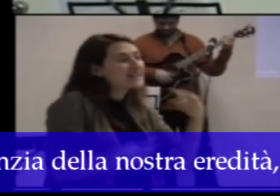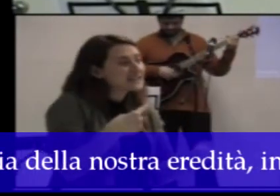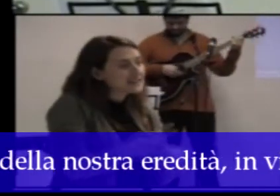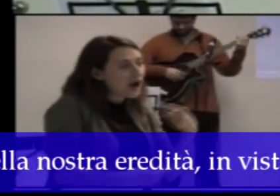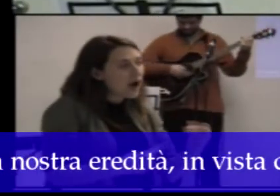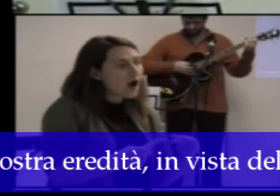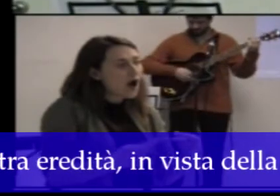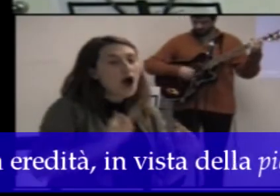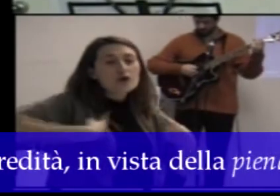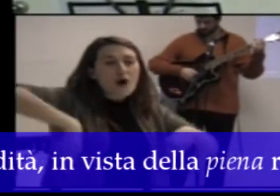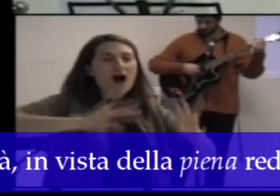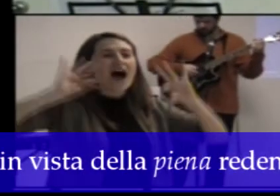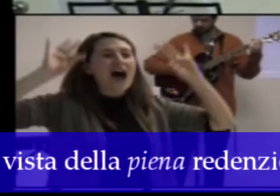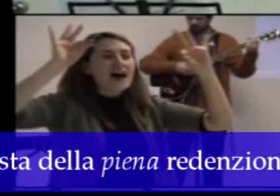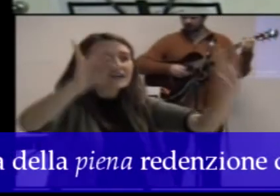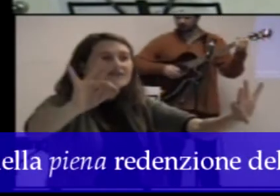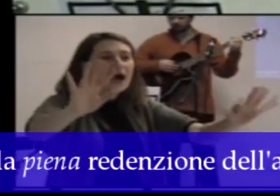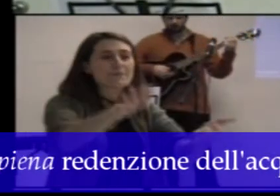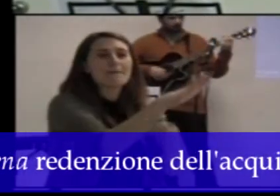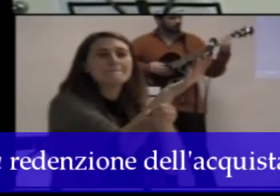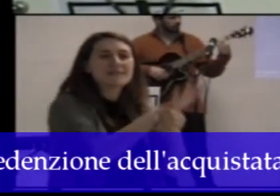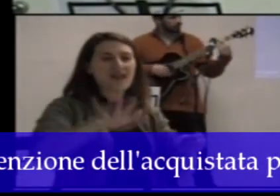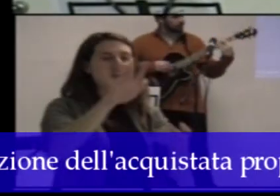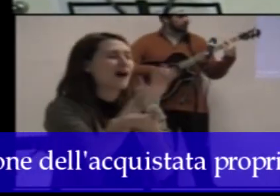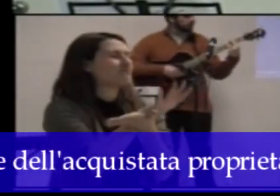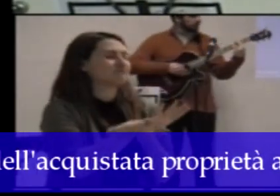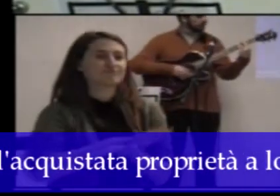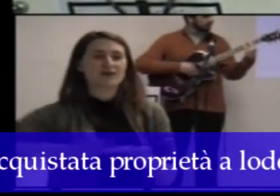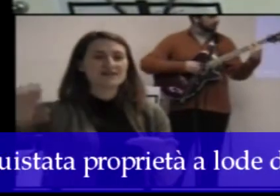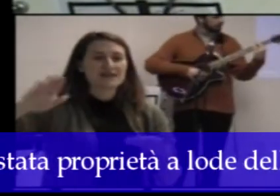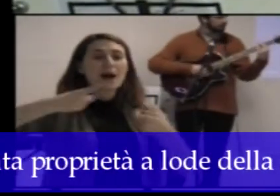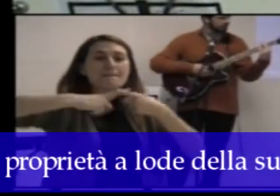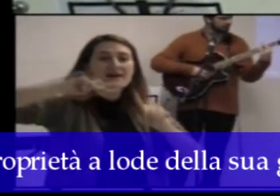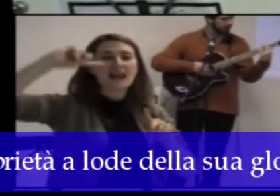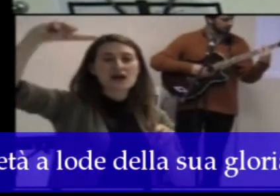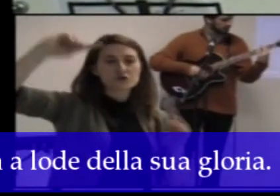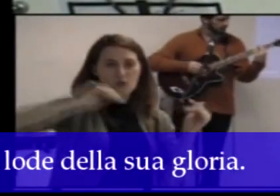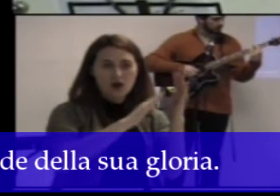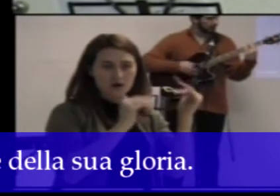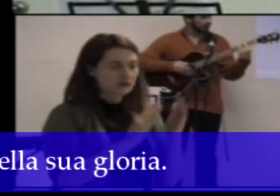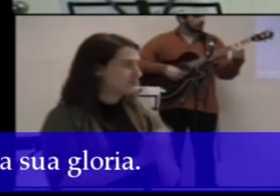piena redenzione dell'acquistata proprietà a lode della sua gloria.